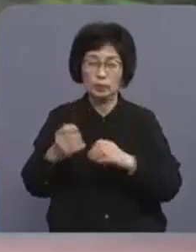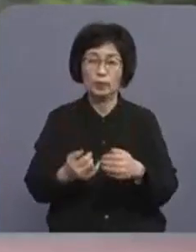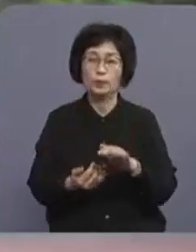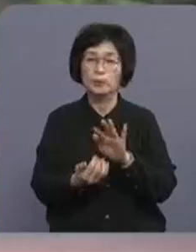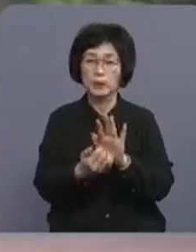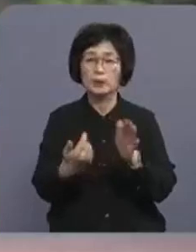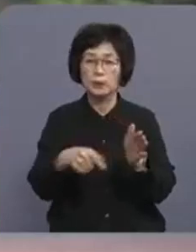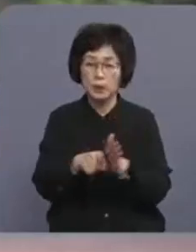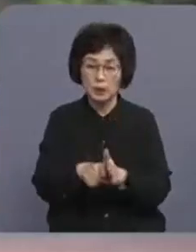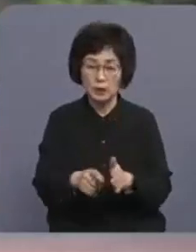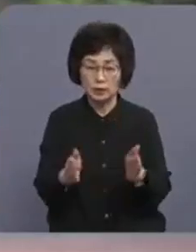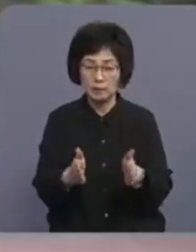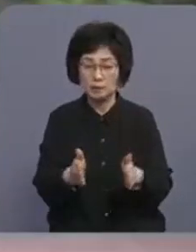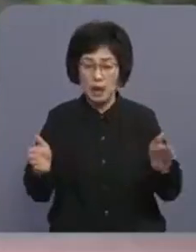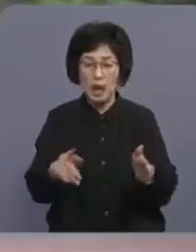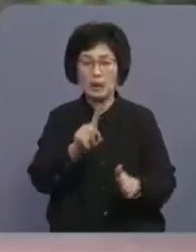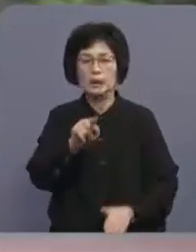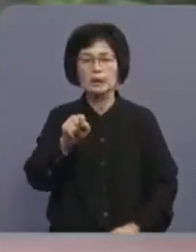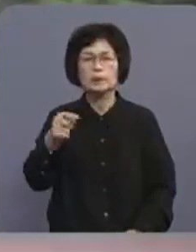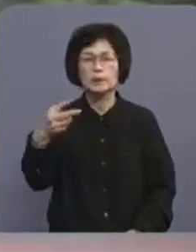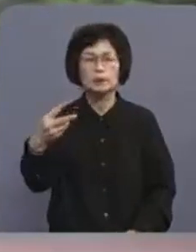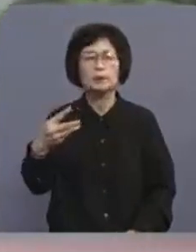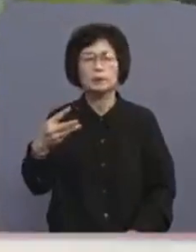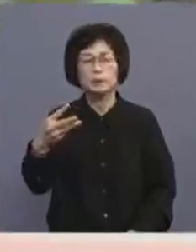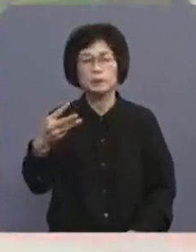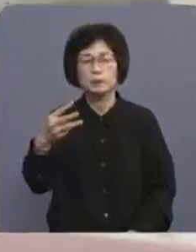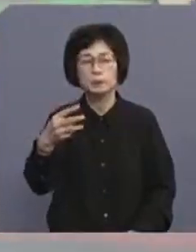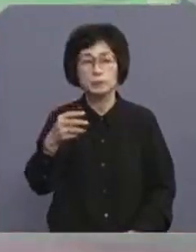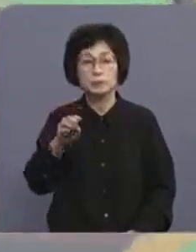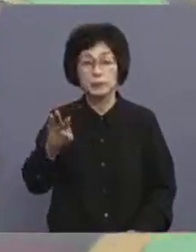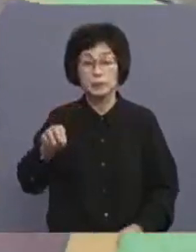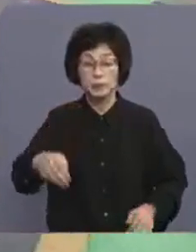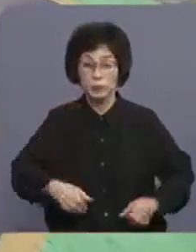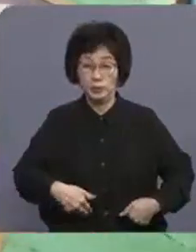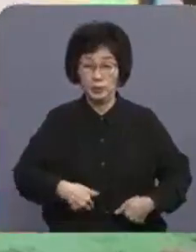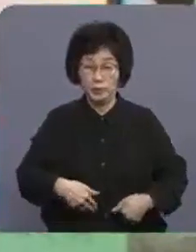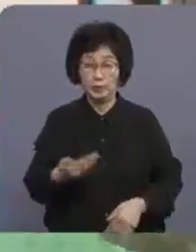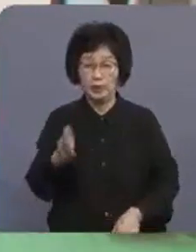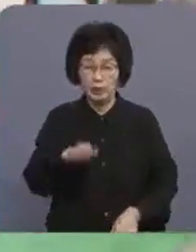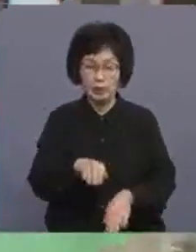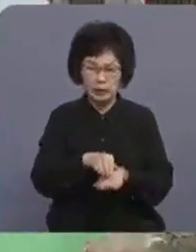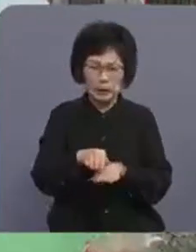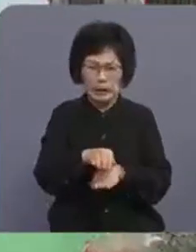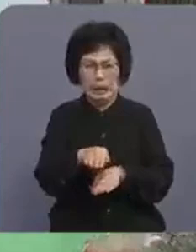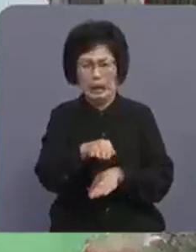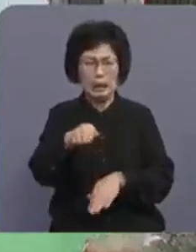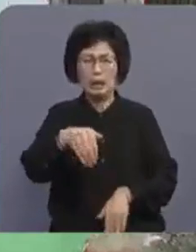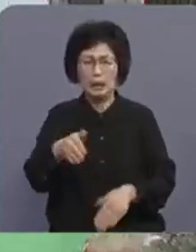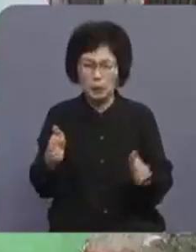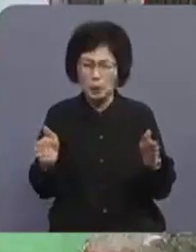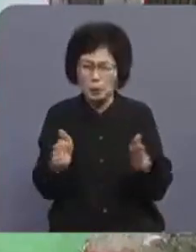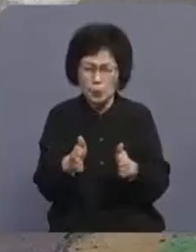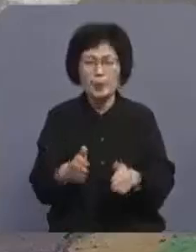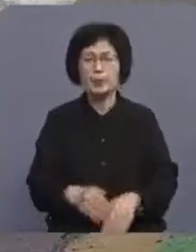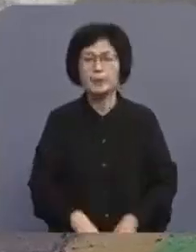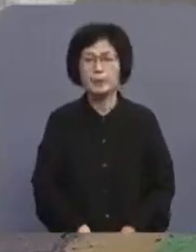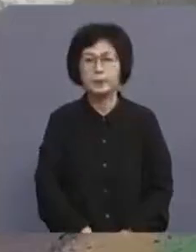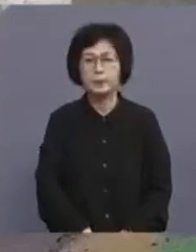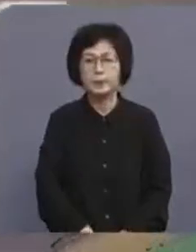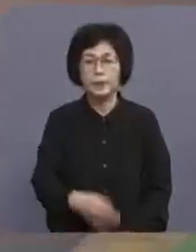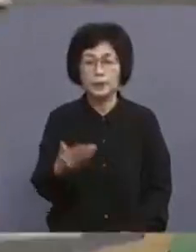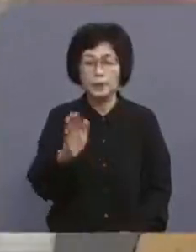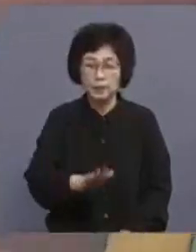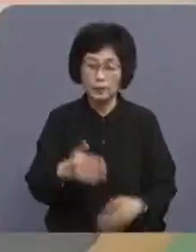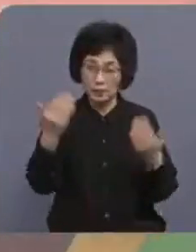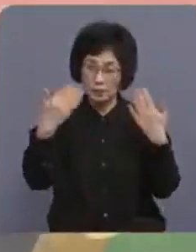폭이 1.2m는 확보돼야 합니다. 하지만 보시는 것처럼 이곳은 차량 한 대가 겨우 드나들 수 있을 정도로 매우 좁습니다.